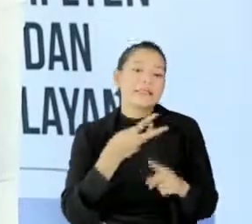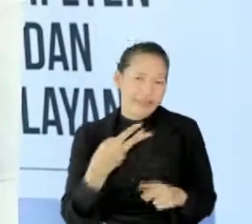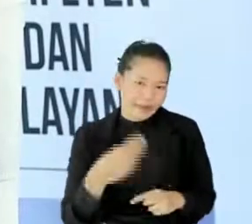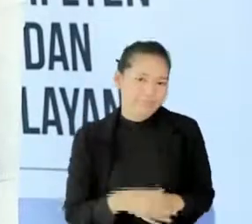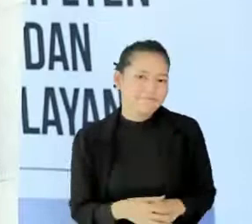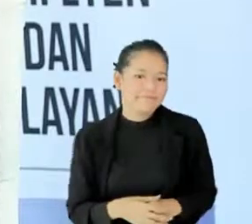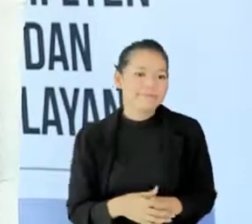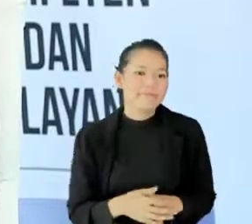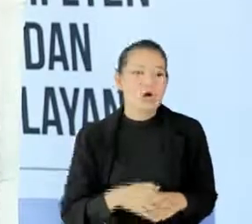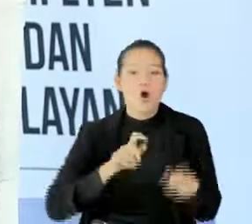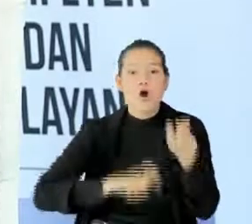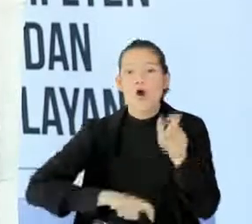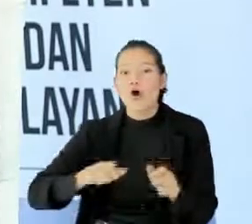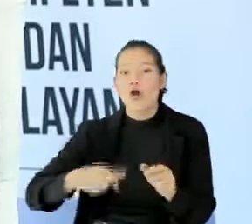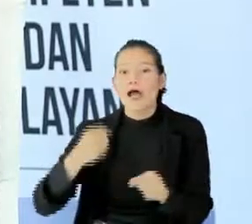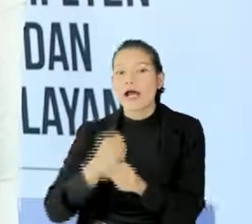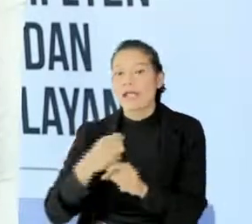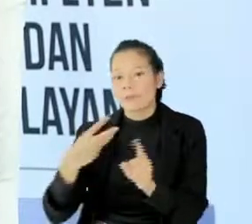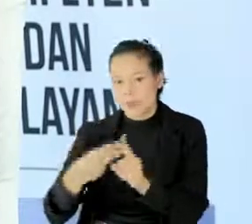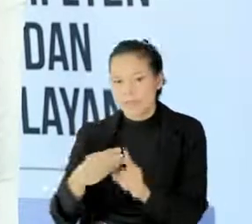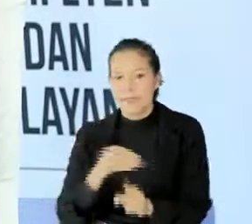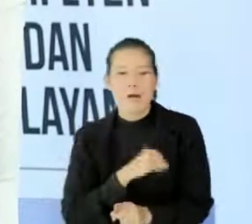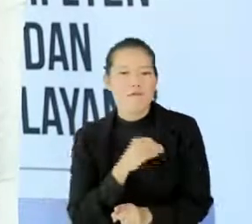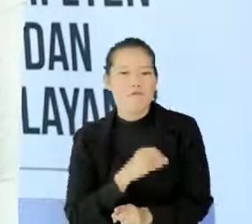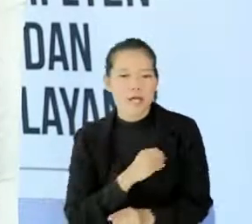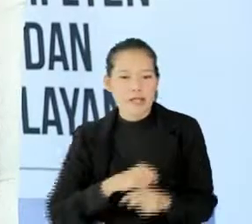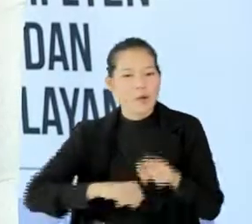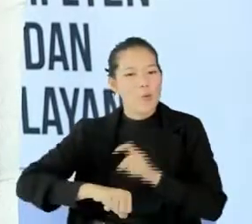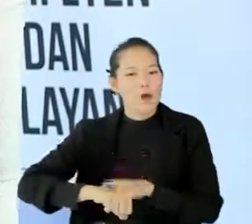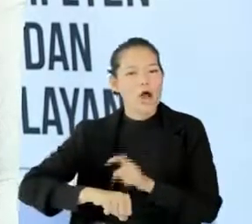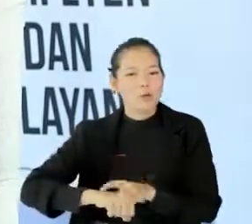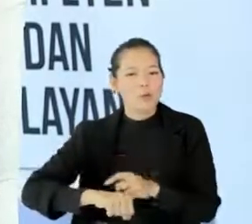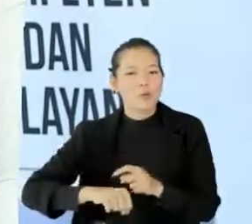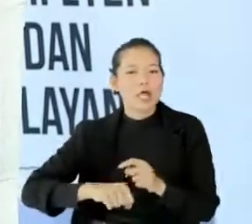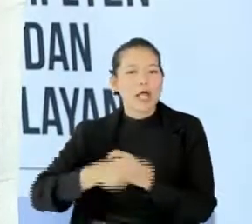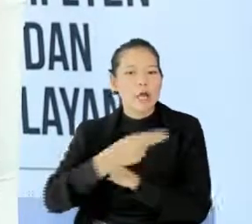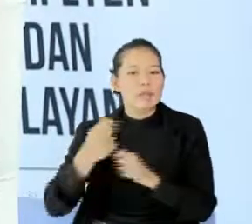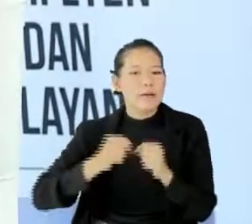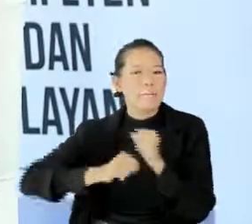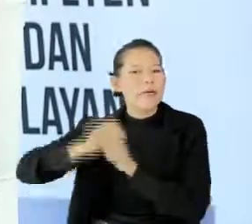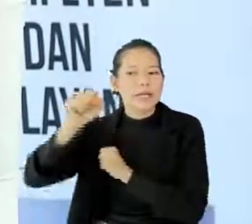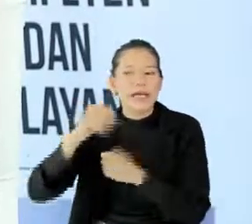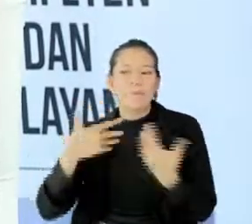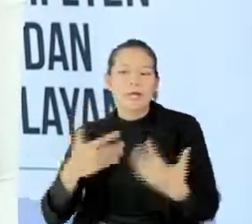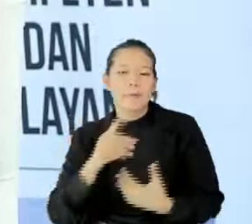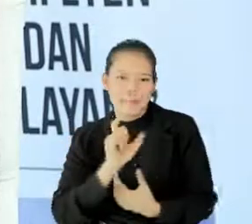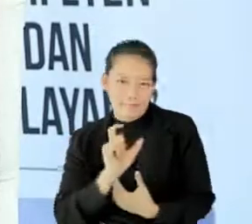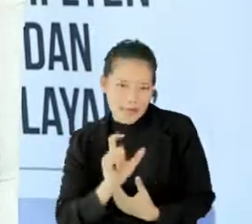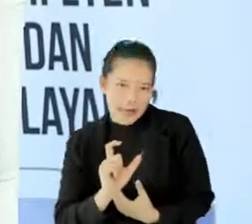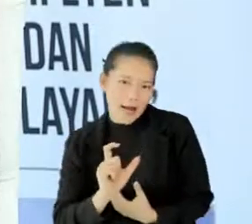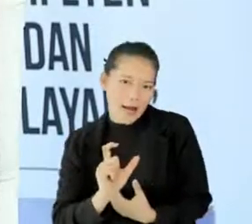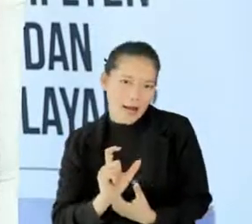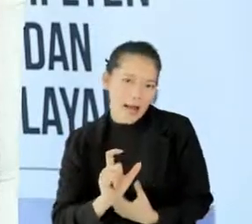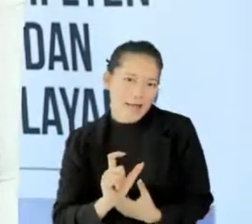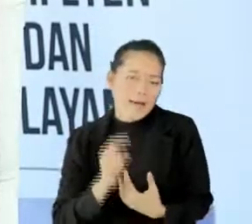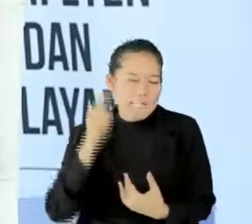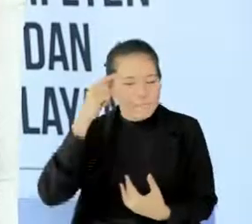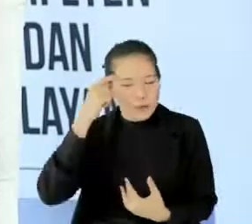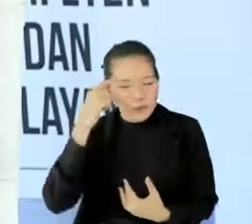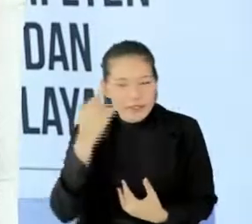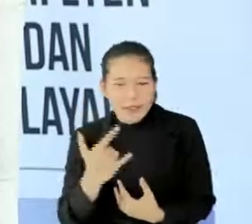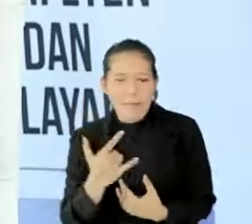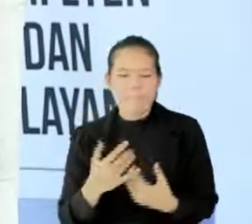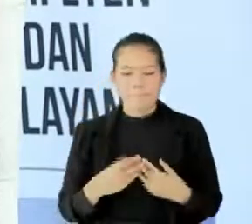para personel God Bless nih dalam memanfaatkan momentum kemerdekaan ini untuk saling peduli, terus juga sebagai